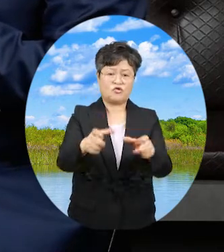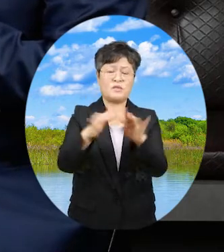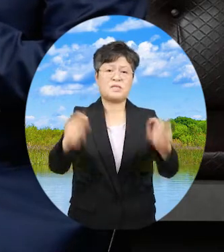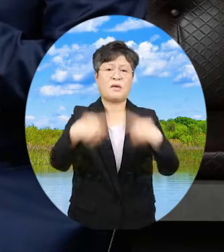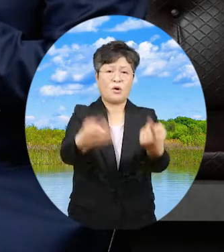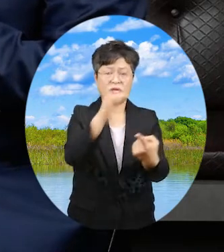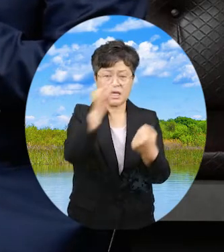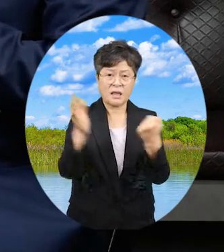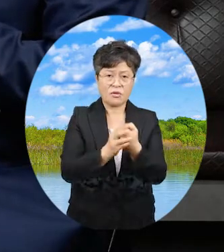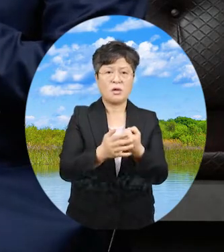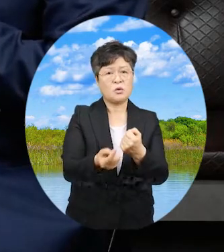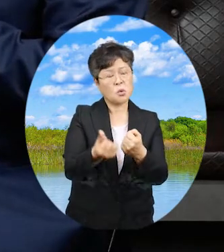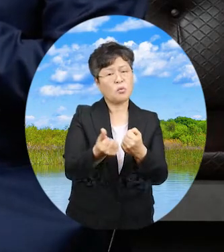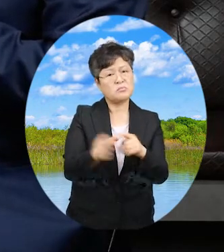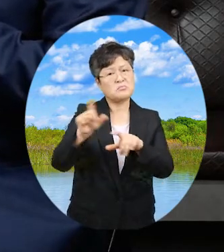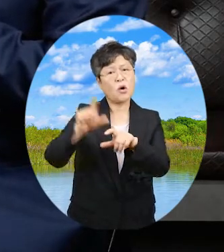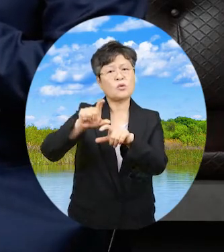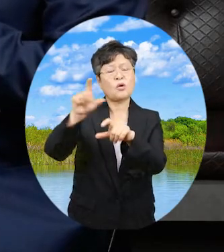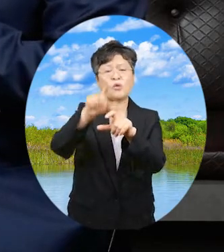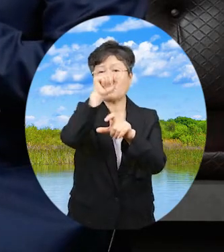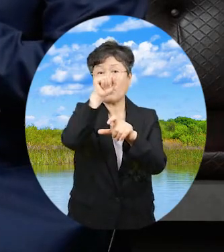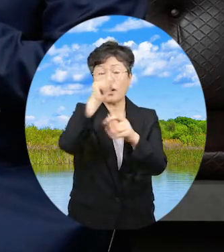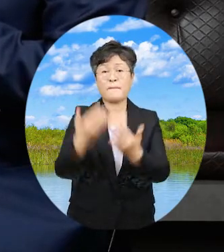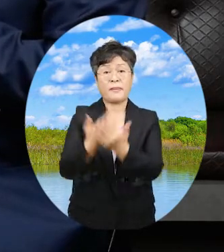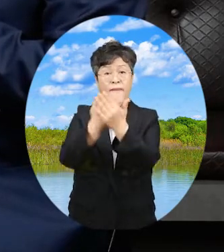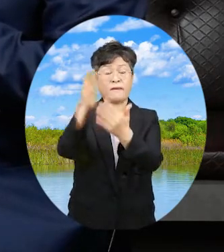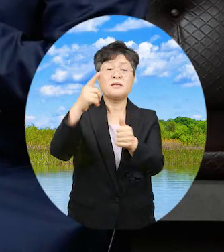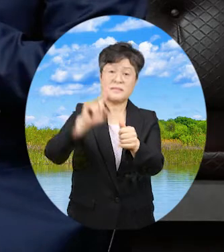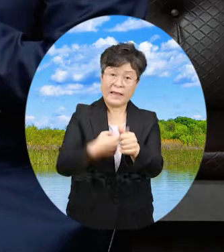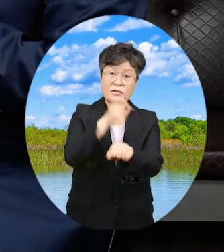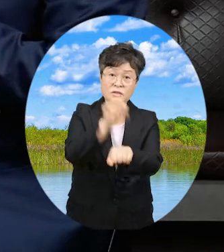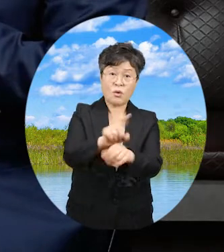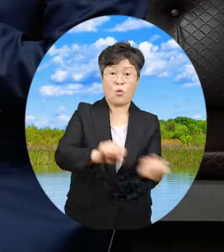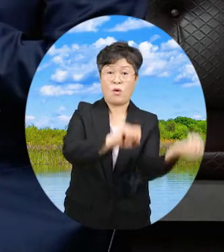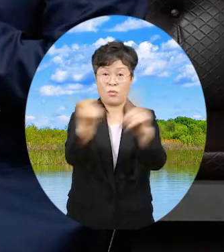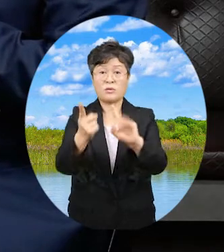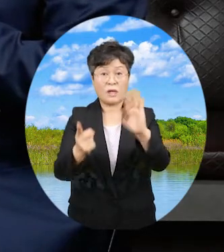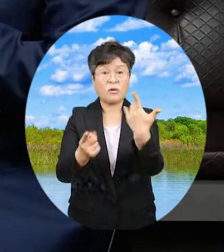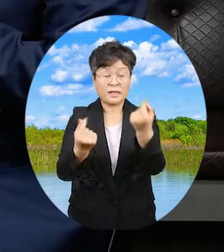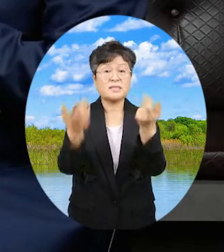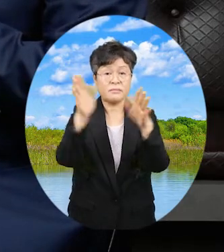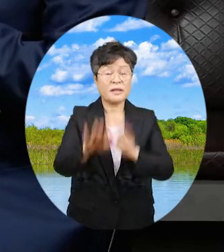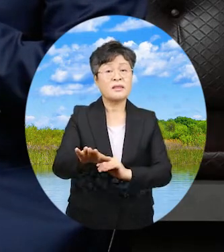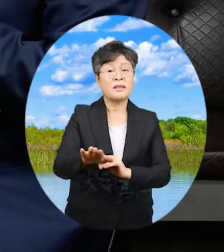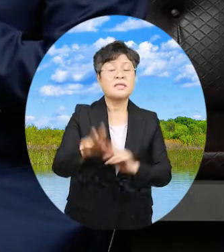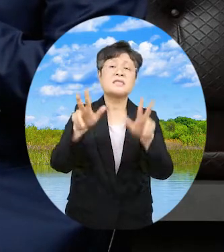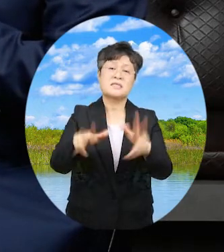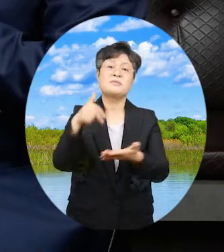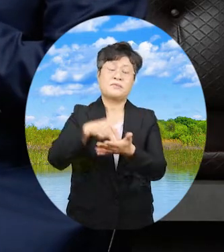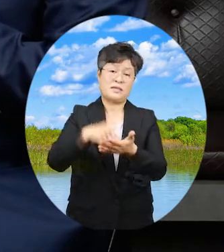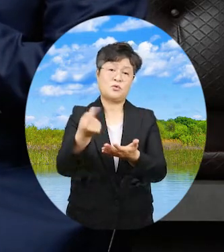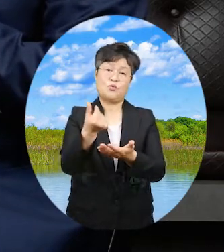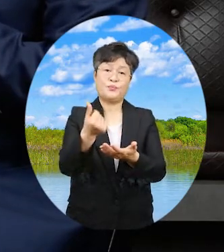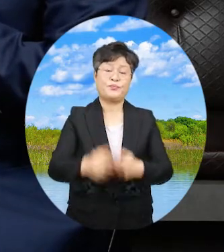건처나 또 유지 수량이 없습니다. 물이 없습니다. 물이 없으면 고기도 없고 모든 그 수 생태계가 다 그